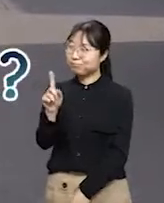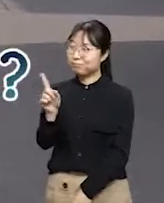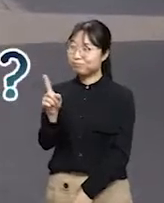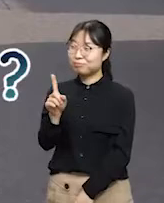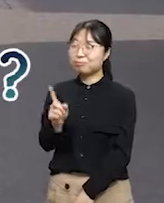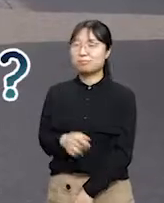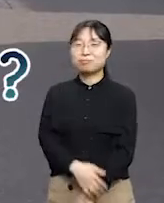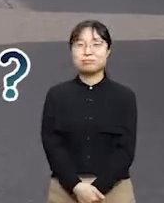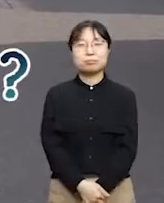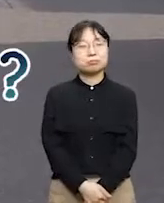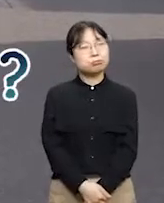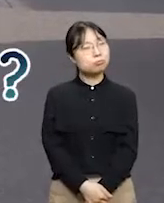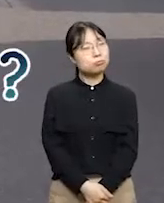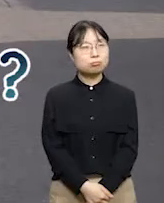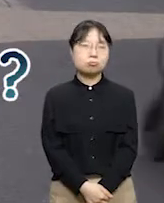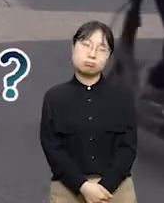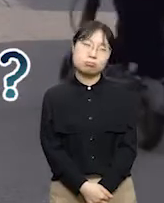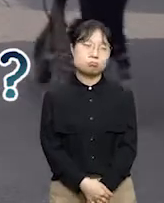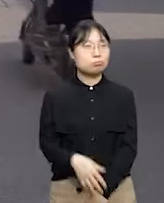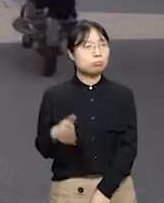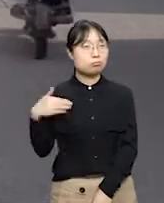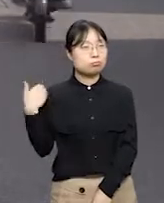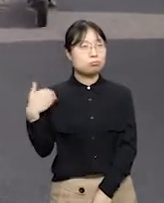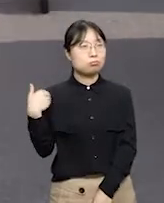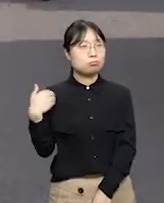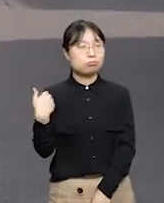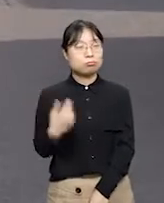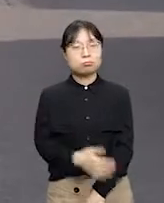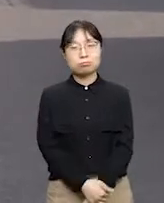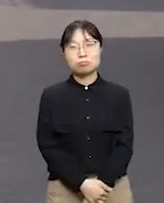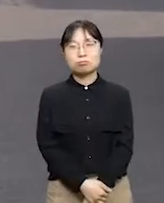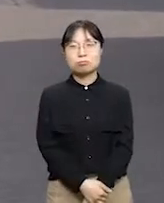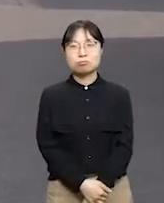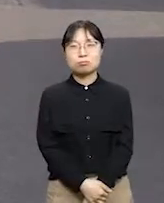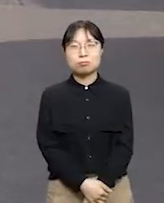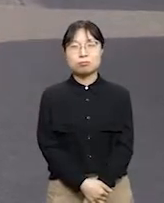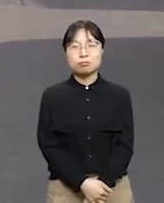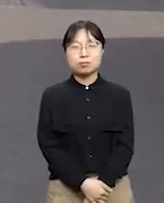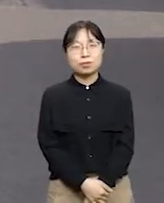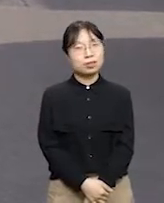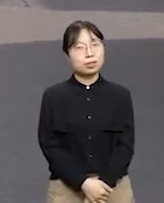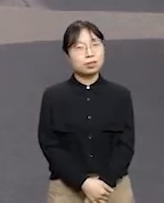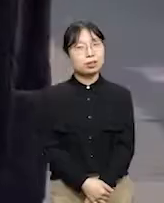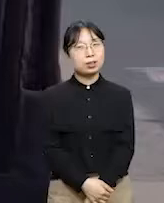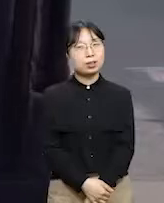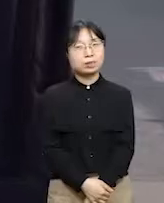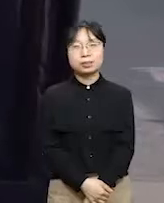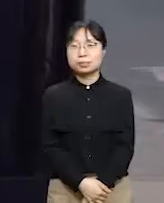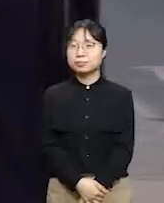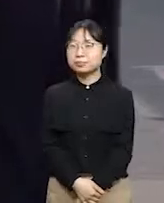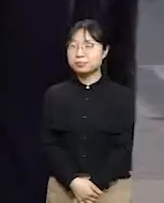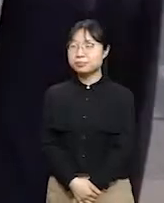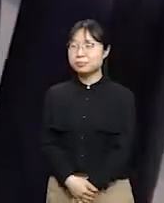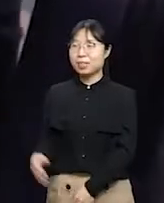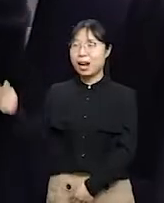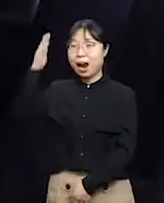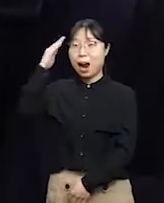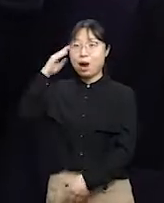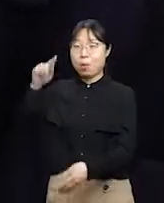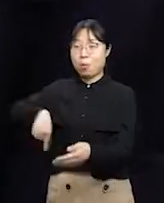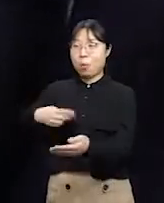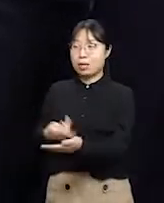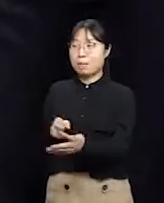아시겠어요? 글쎄요. 뭔가 잡힐 것 같은데 힌트 하나를 주시면. 힌트? 대한독립